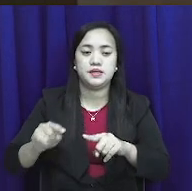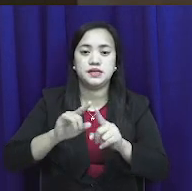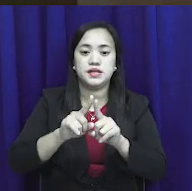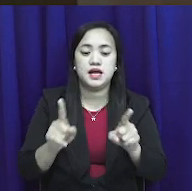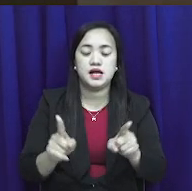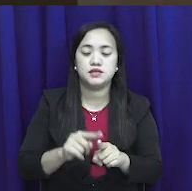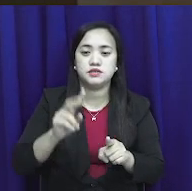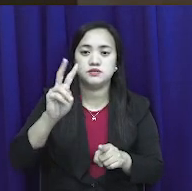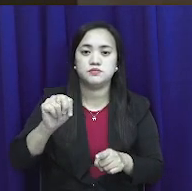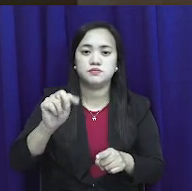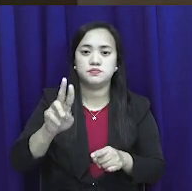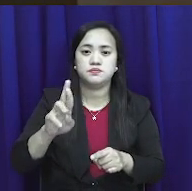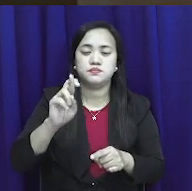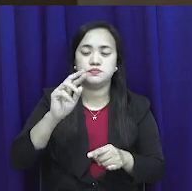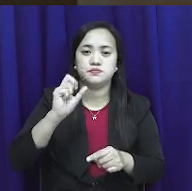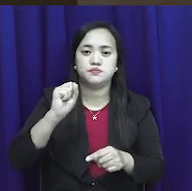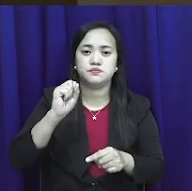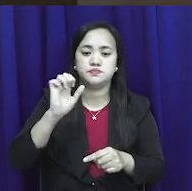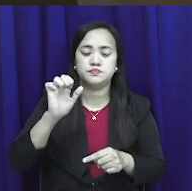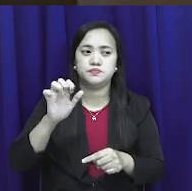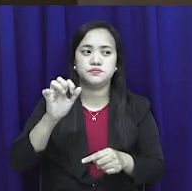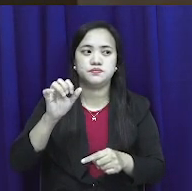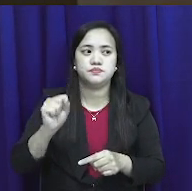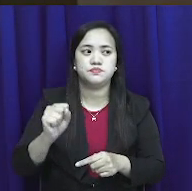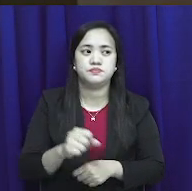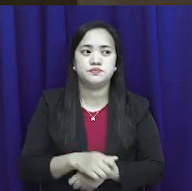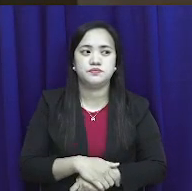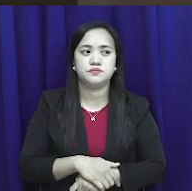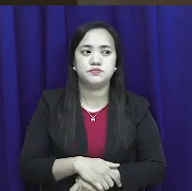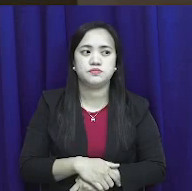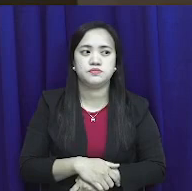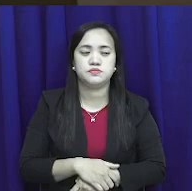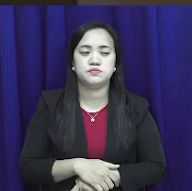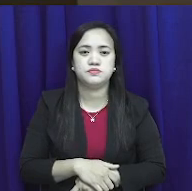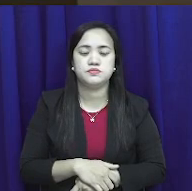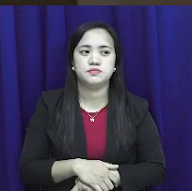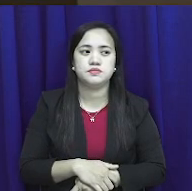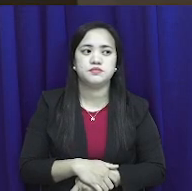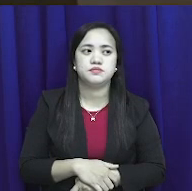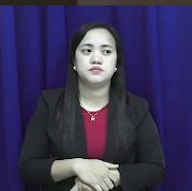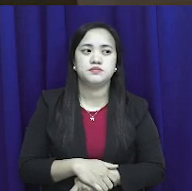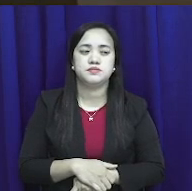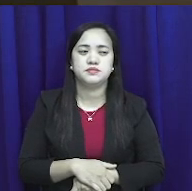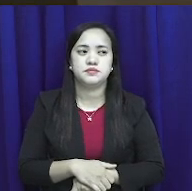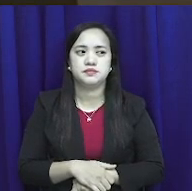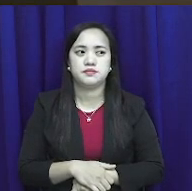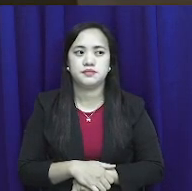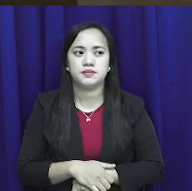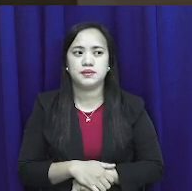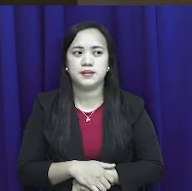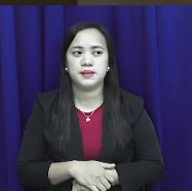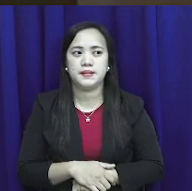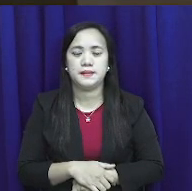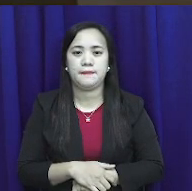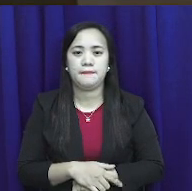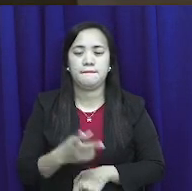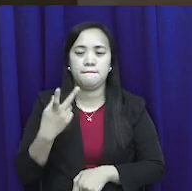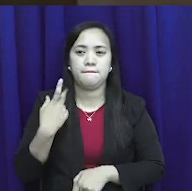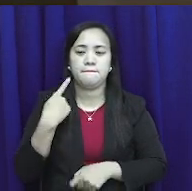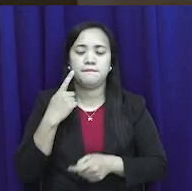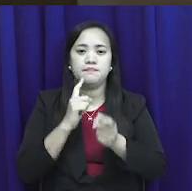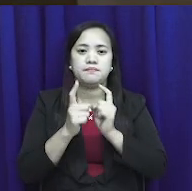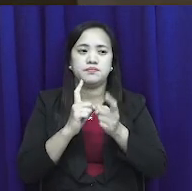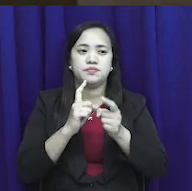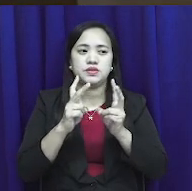nurse niyo mag-assist lang kayo ulit doon Actually minsan hinahanap ko yun eh tamang-tama Naalala ko lang pastorin baka pwede natin pag-usapan yan ulit